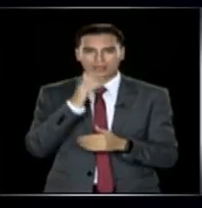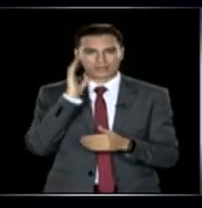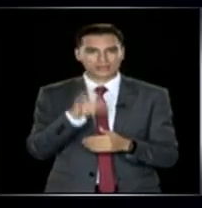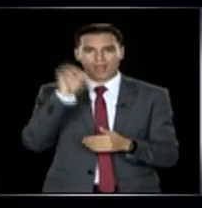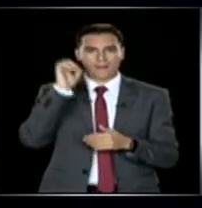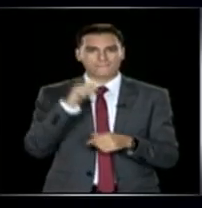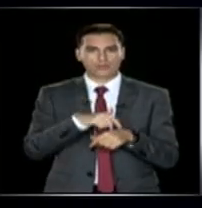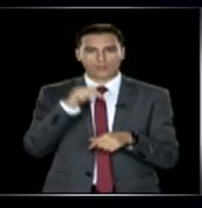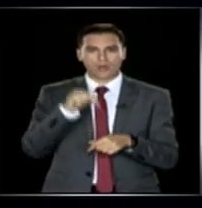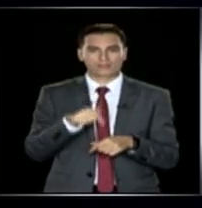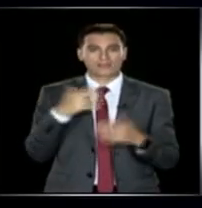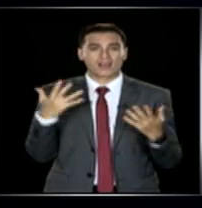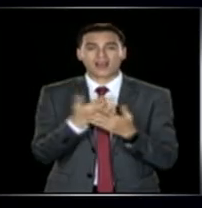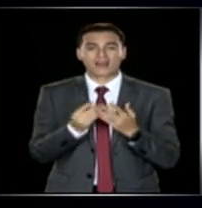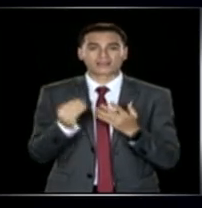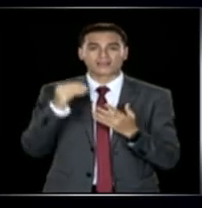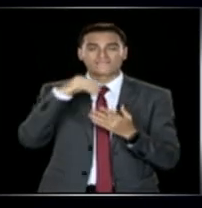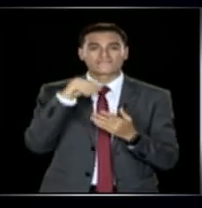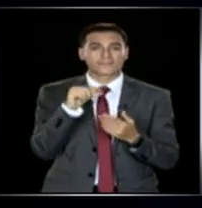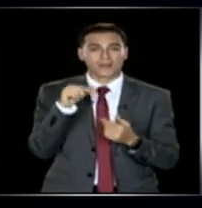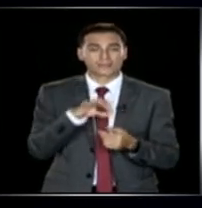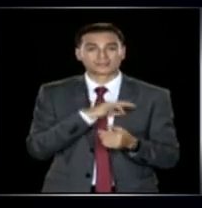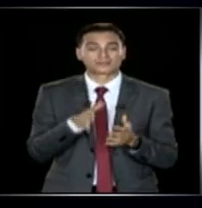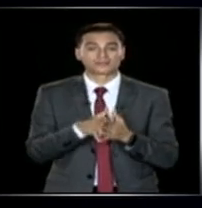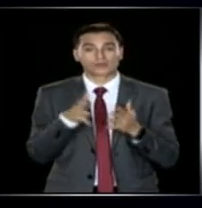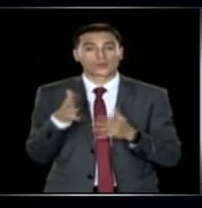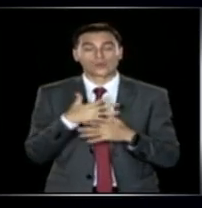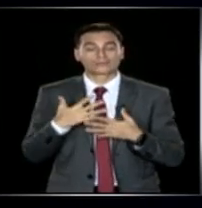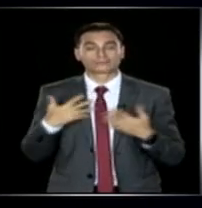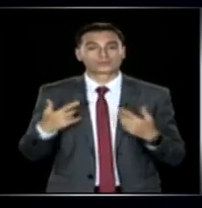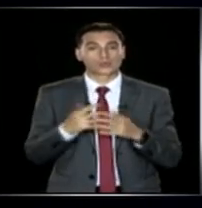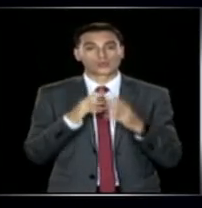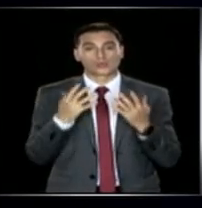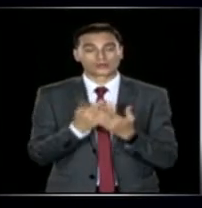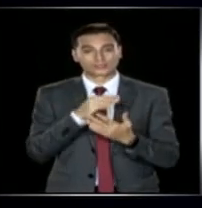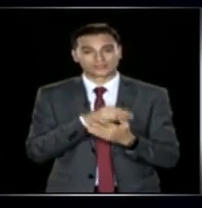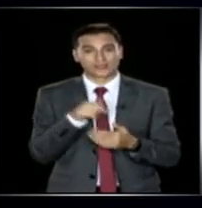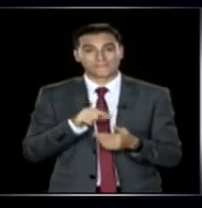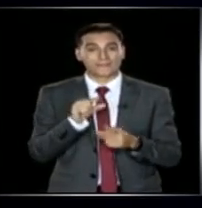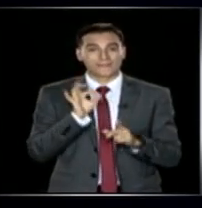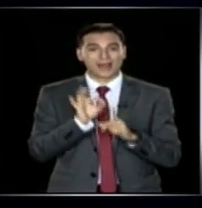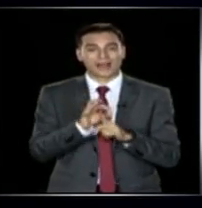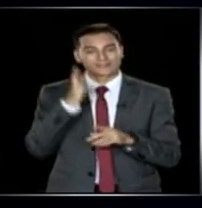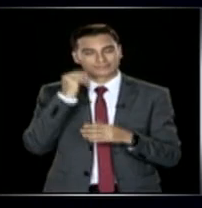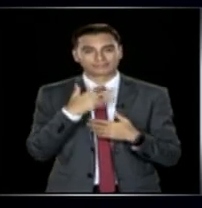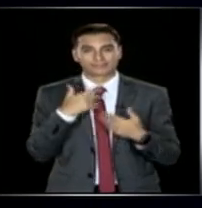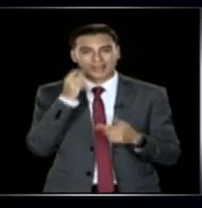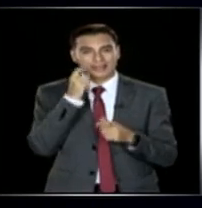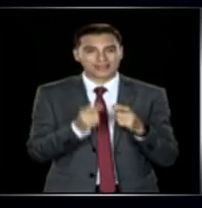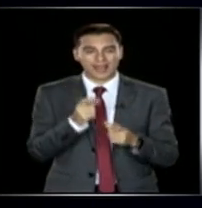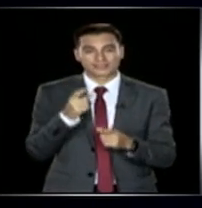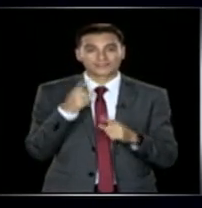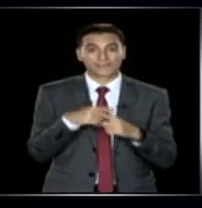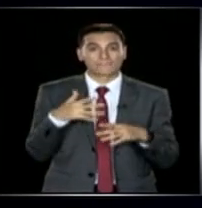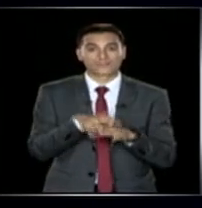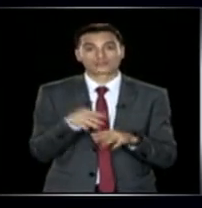فكرة اي اضافة للبرنامج وبتخليه ناجح دي حاجة بتسعد الكل في الاول وفي الاخر. والبرنامج هدفه اسعاد الناس، والمشاركة